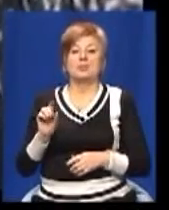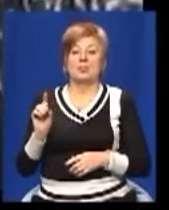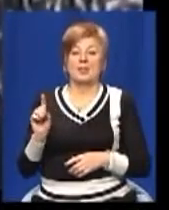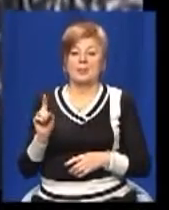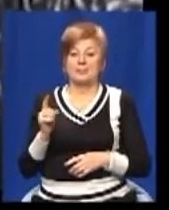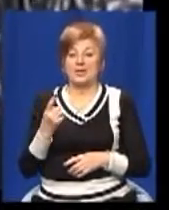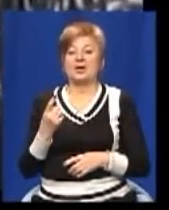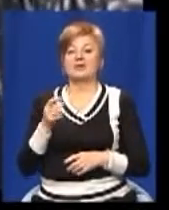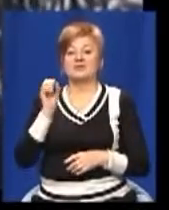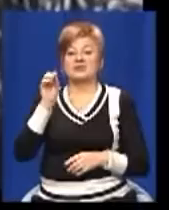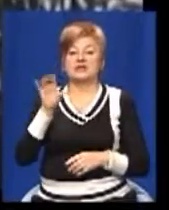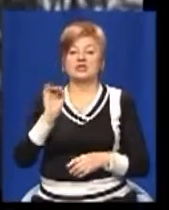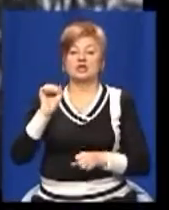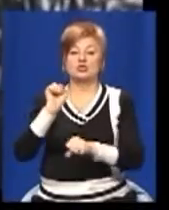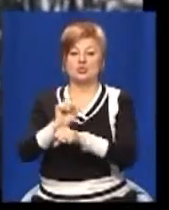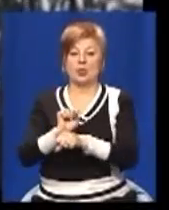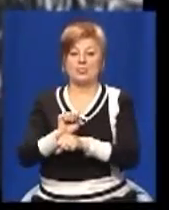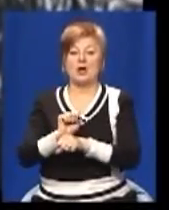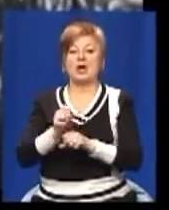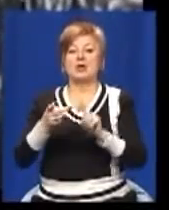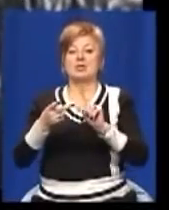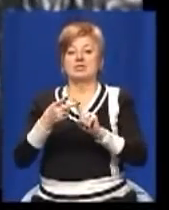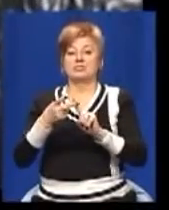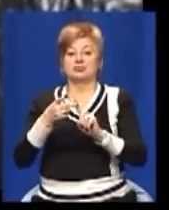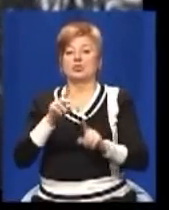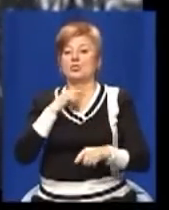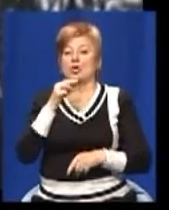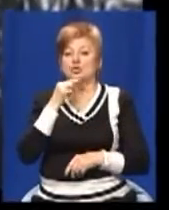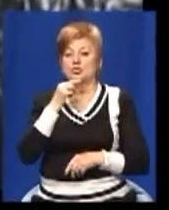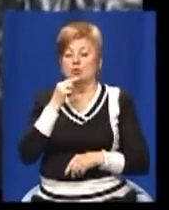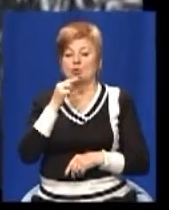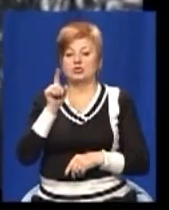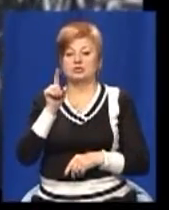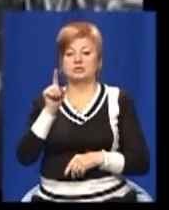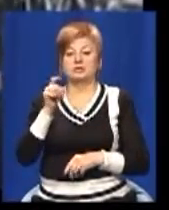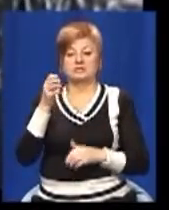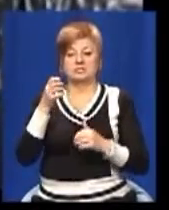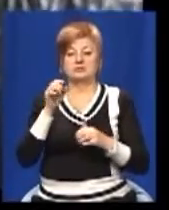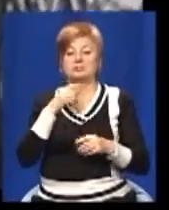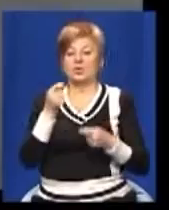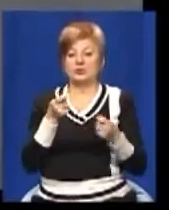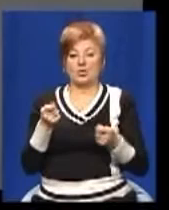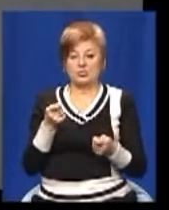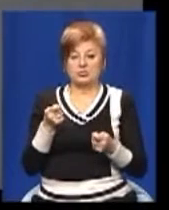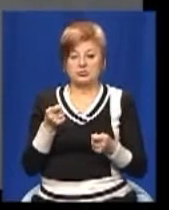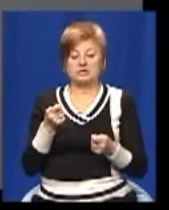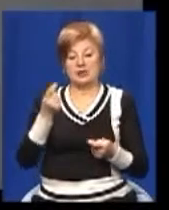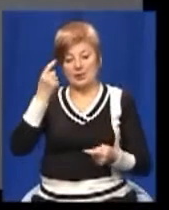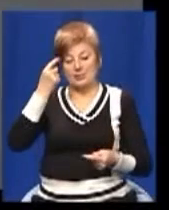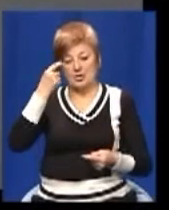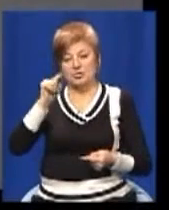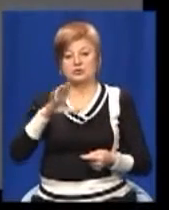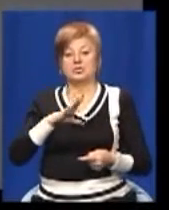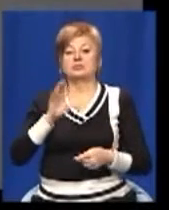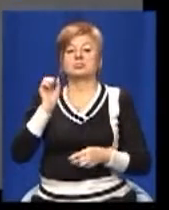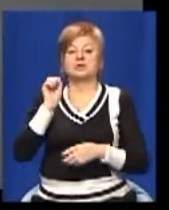на увазі сигнал «стоп». Інша означала попередження, нагадуючи про необхідність їхати з обережністю. Винахід був